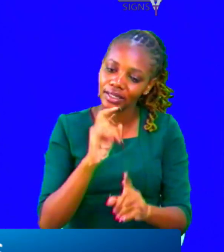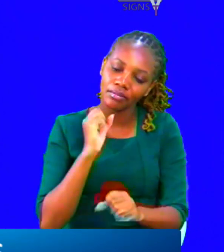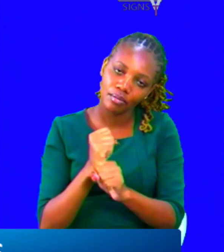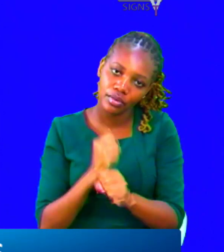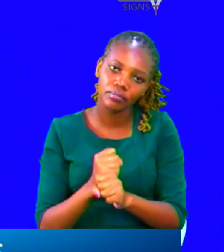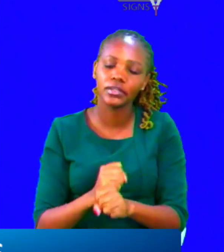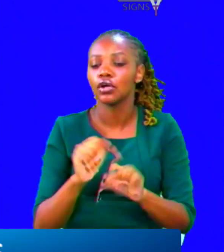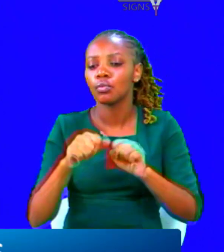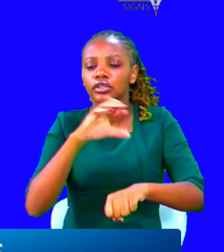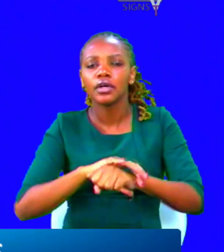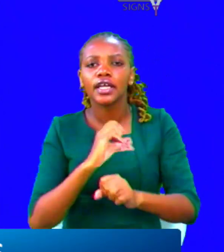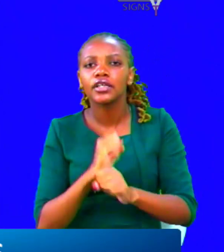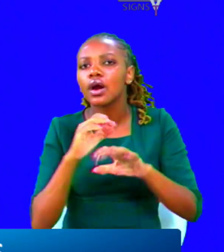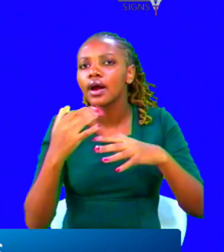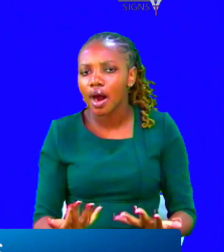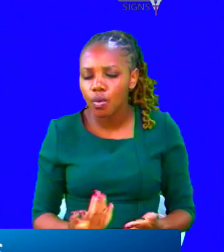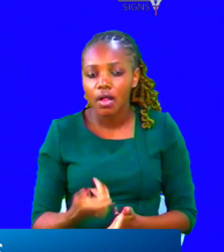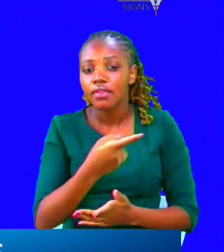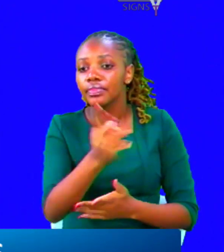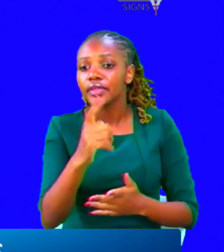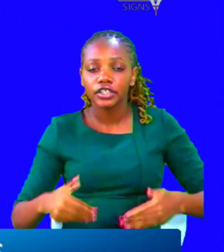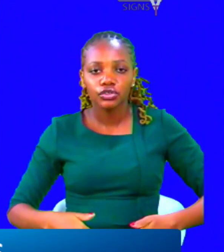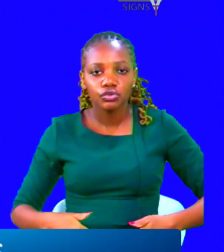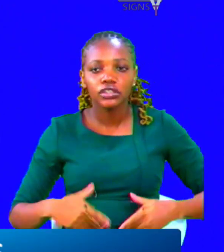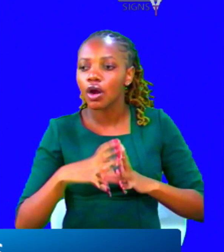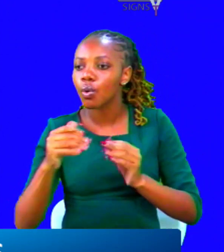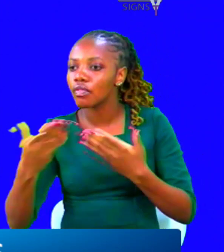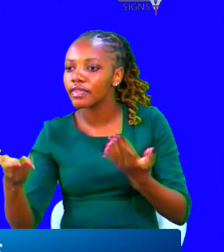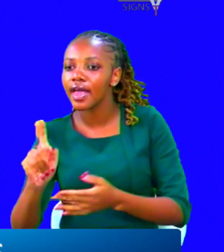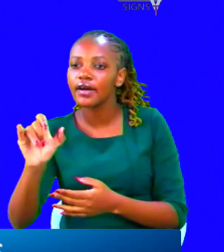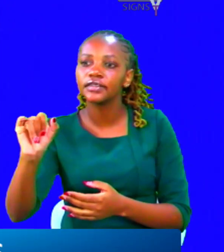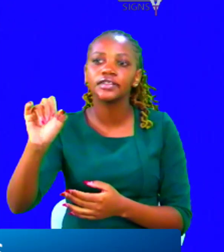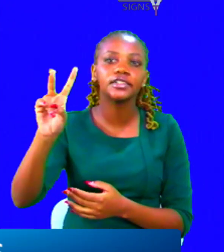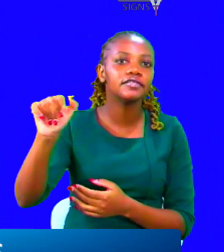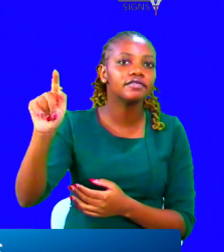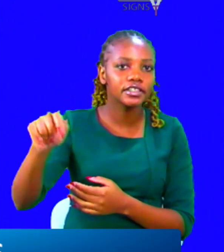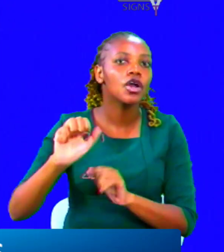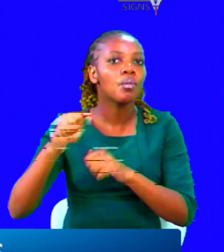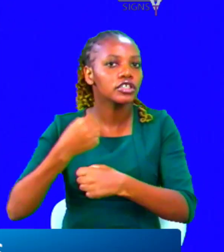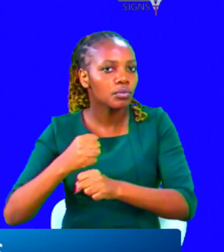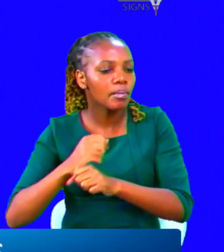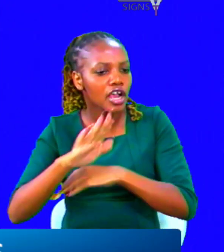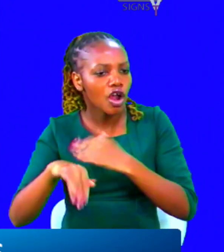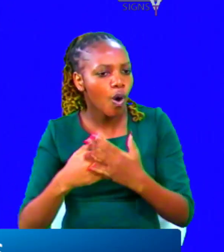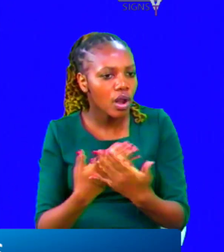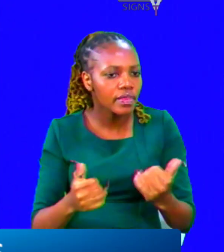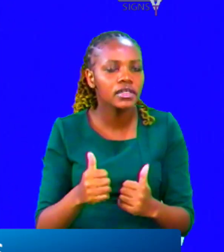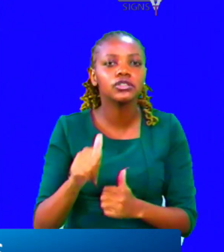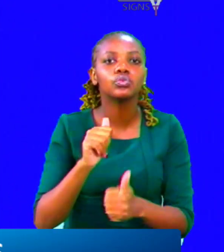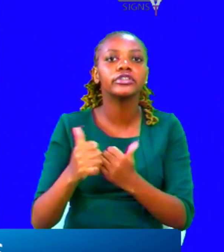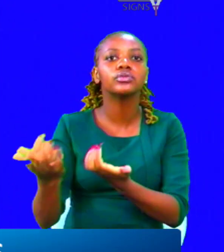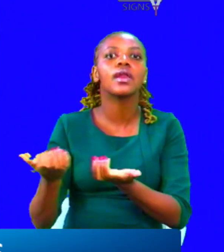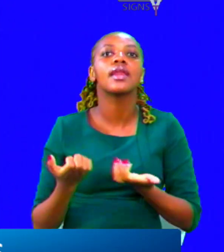kupanga ajira, vile watapata kazi. Hawa vijana wanaenda hapa kwa TVET ndio watatengeneza furniture, watengeneze